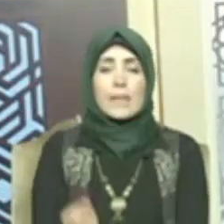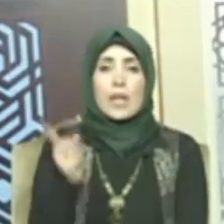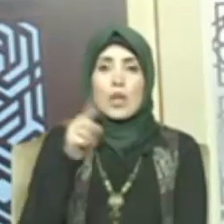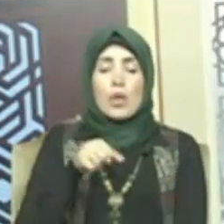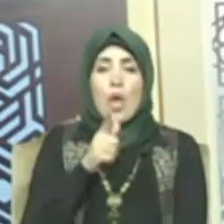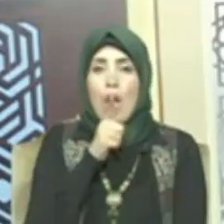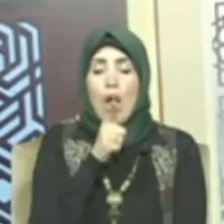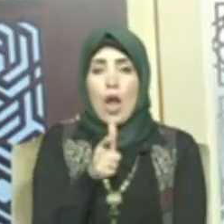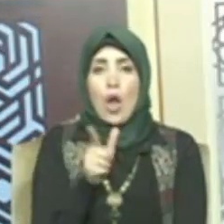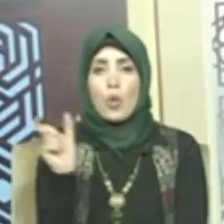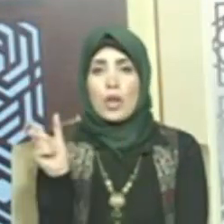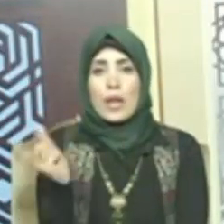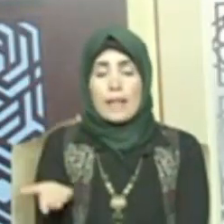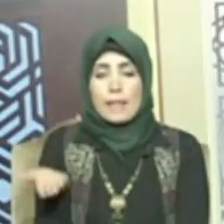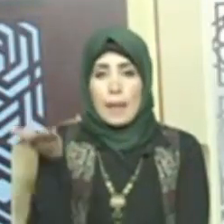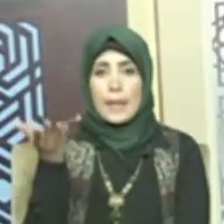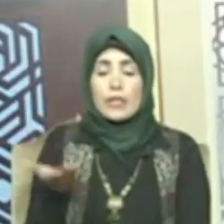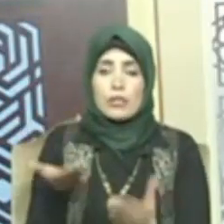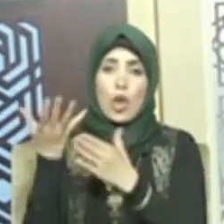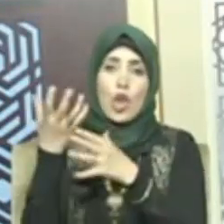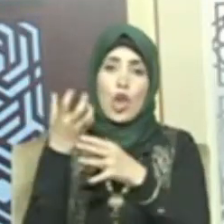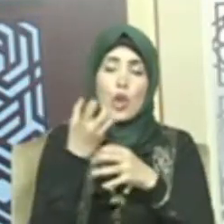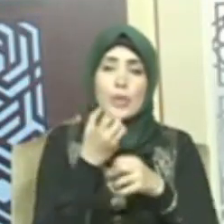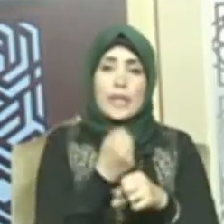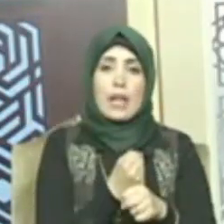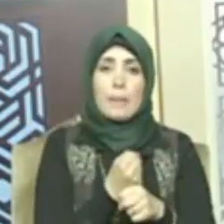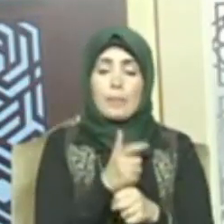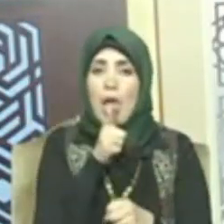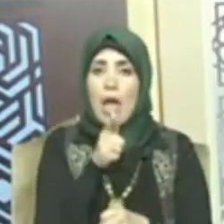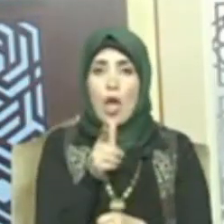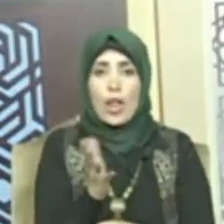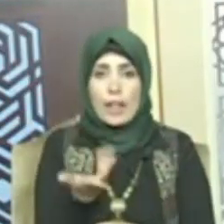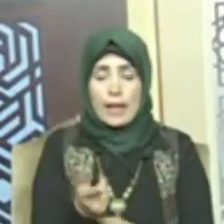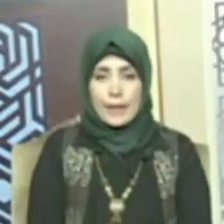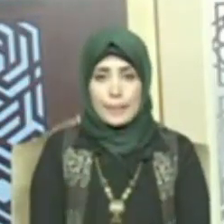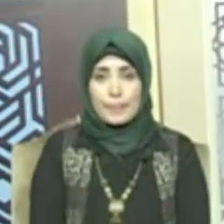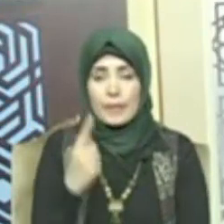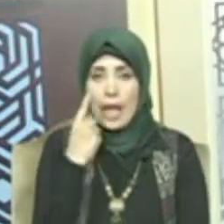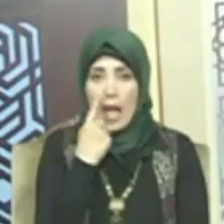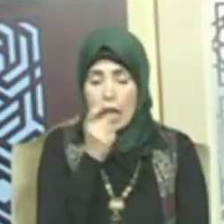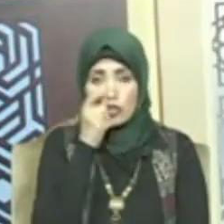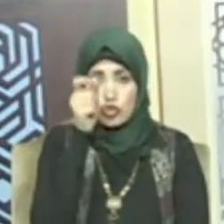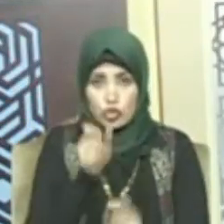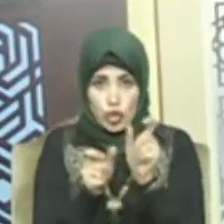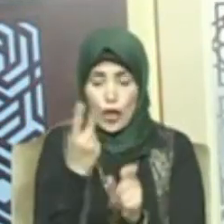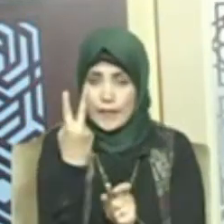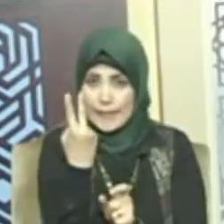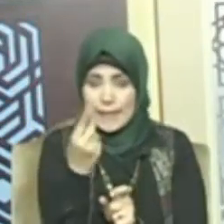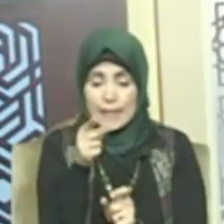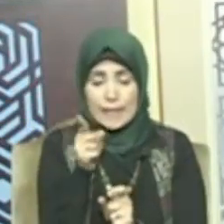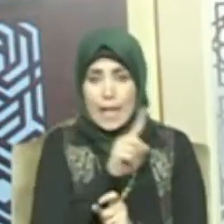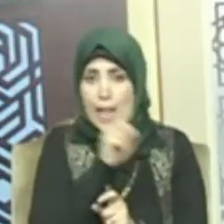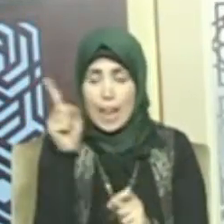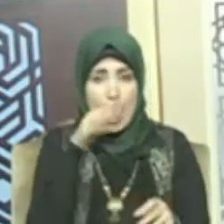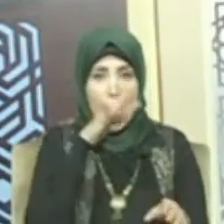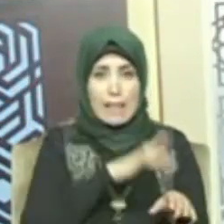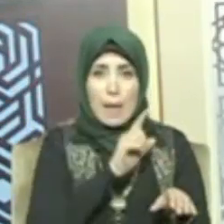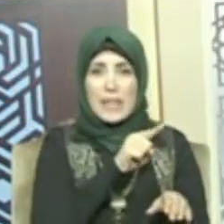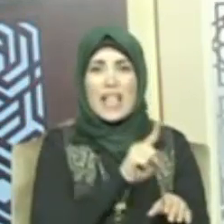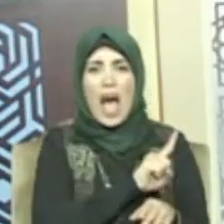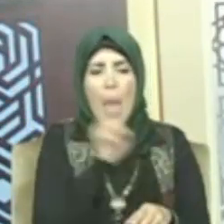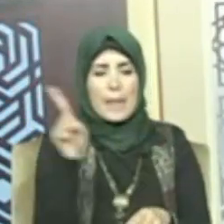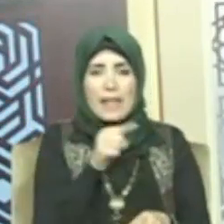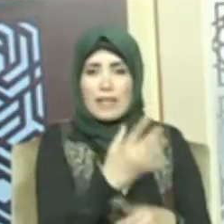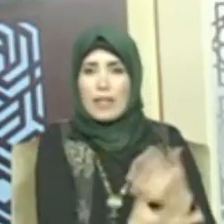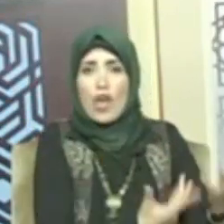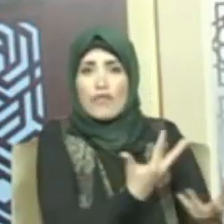قول نبينا صلى الله عليه وسلم: عينان لا تمسهم النار، عين